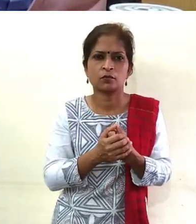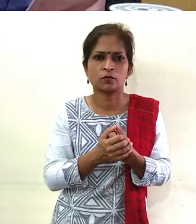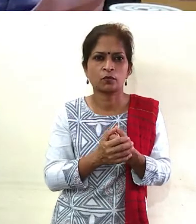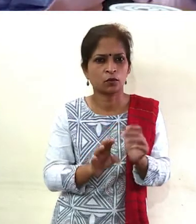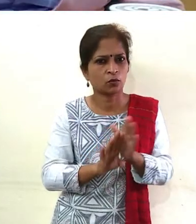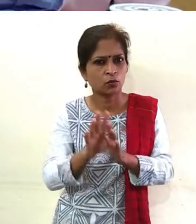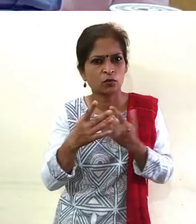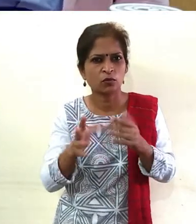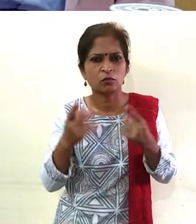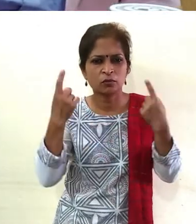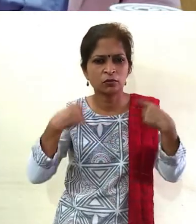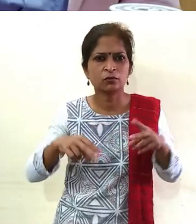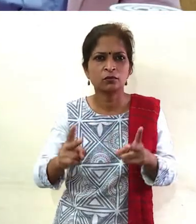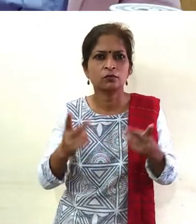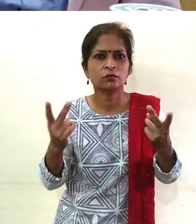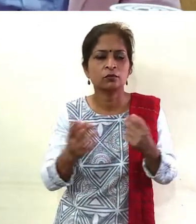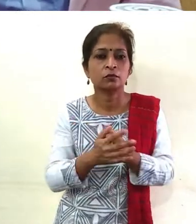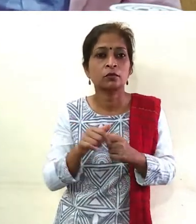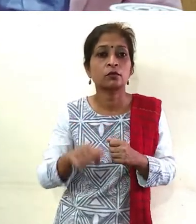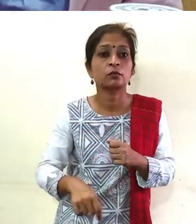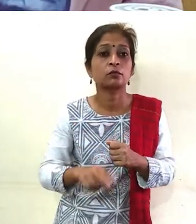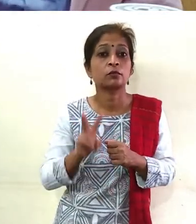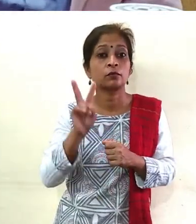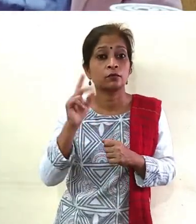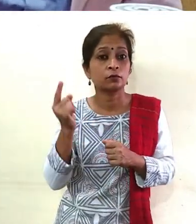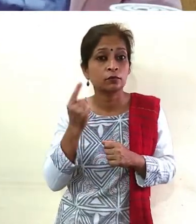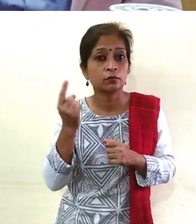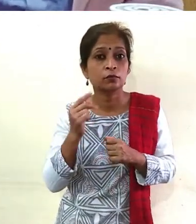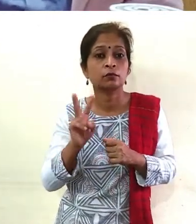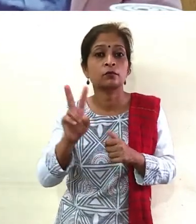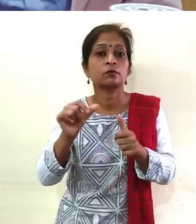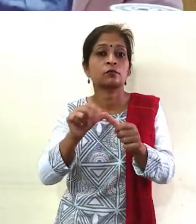हुआ थोड़ा। तो विष्णु ने वामन